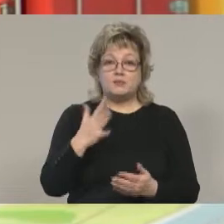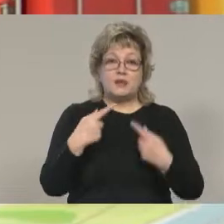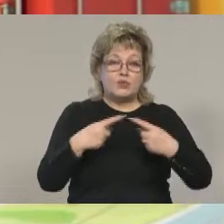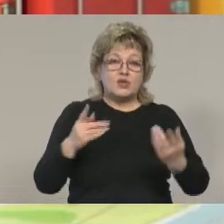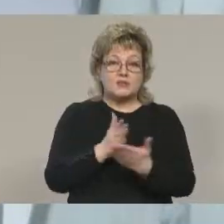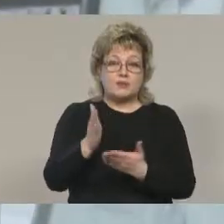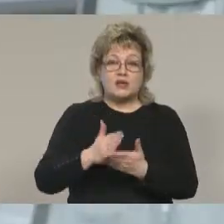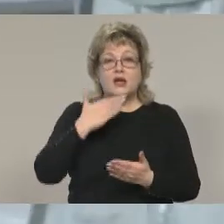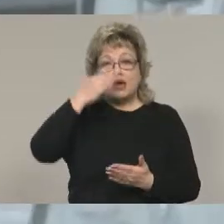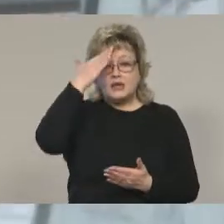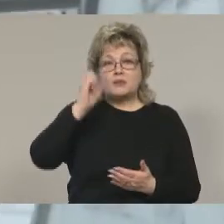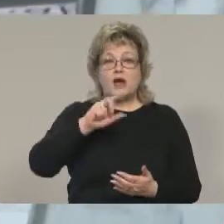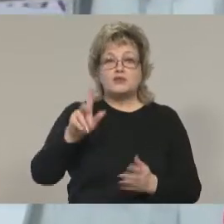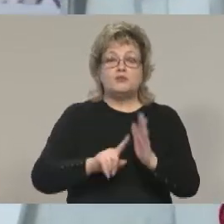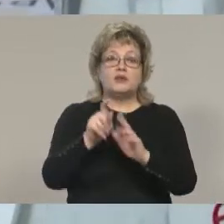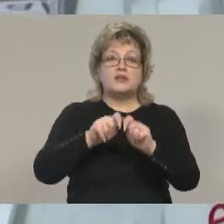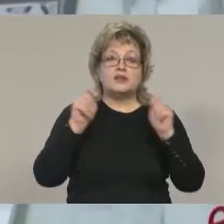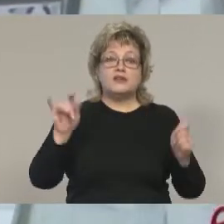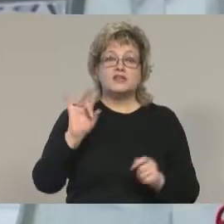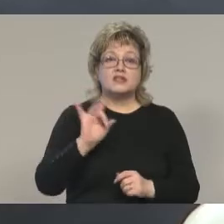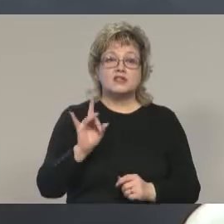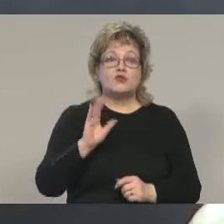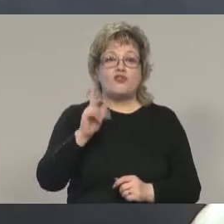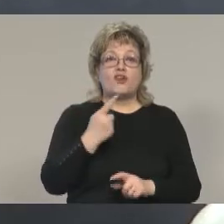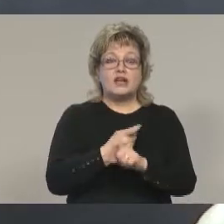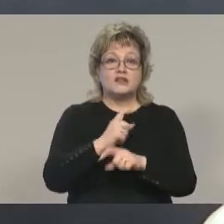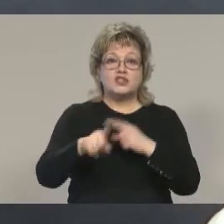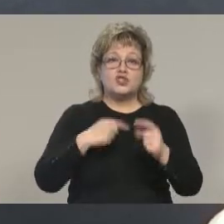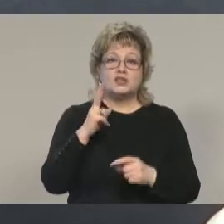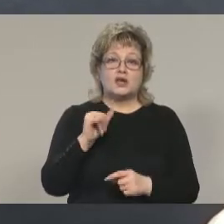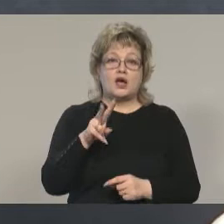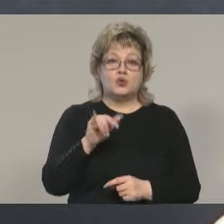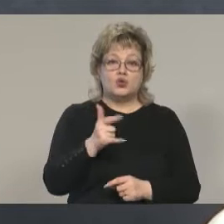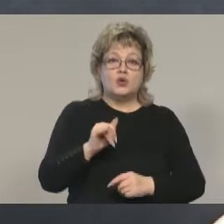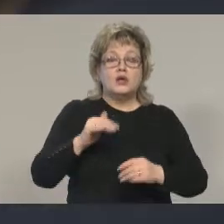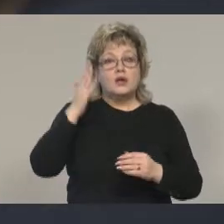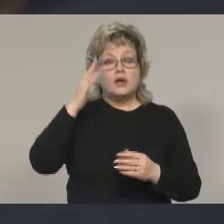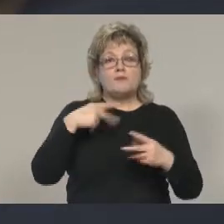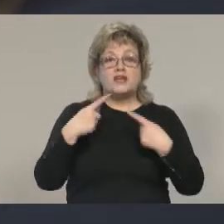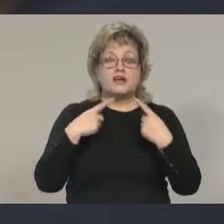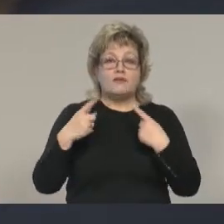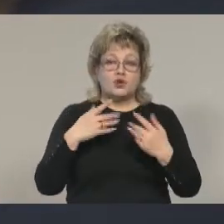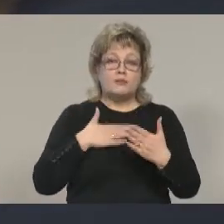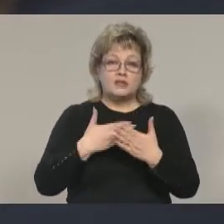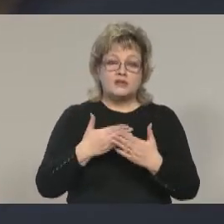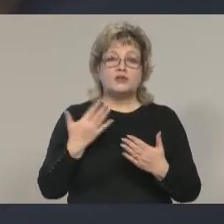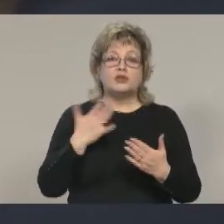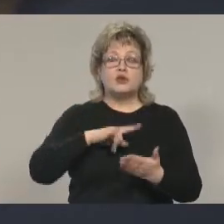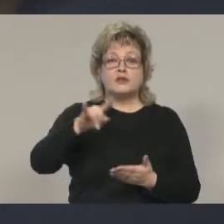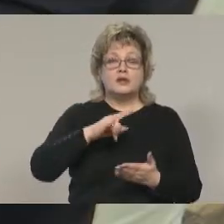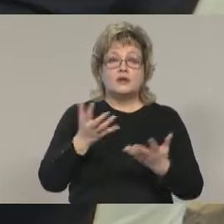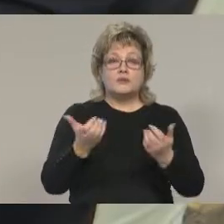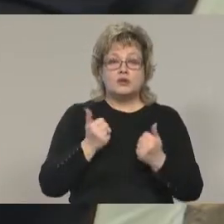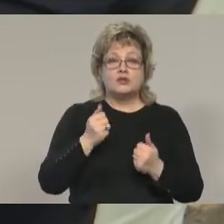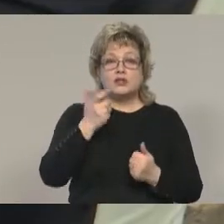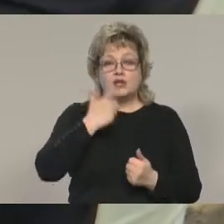направлениям. Летом «Азимут» впервые открывает полеты из Ростова в Калининград через Калугу. И судя по активным переговорам, которые руководство авиакомпании вело на